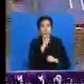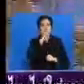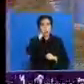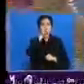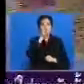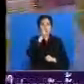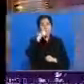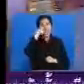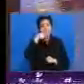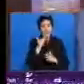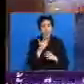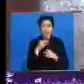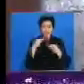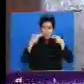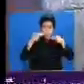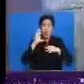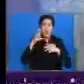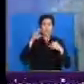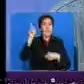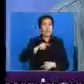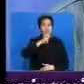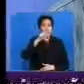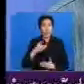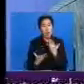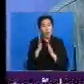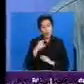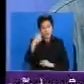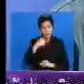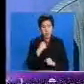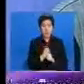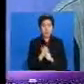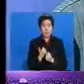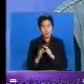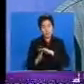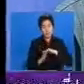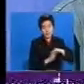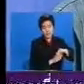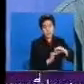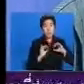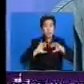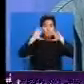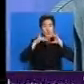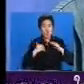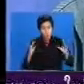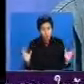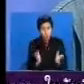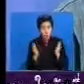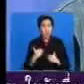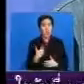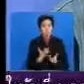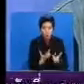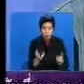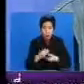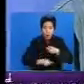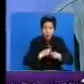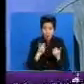รบอังกฤษหือหือตามคำสั่งของลูกค้าในส่วนของทางรัฐบาลที่ให้การสนับสนุนโออนะฮะถือว่าประสบความสำเร็จมาก